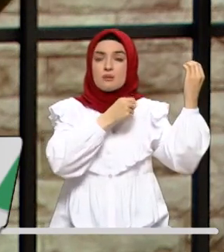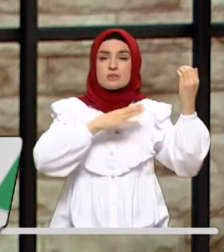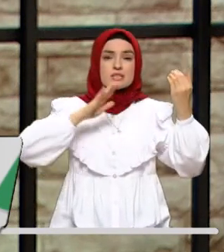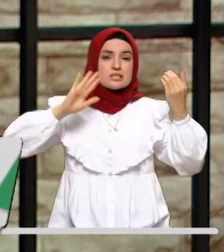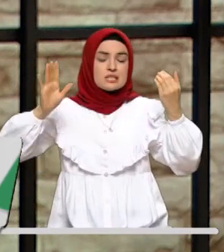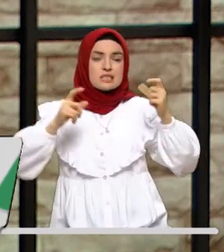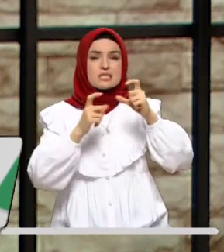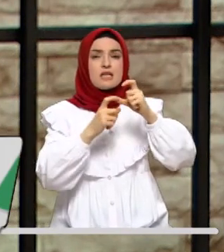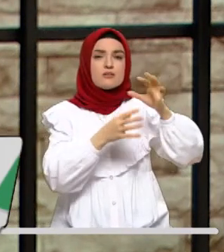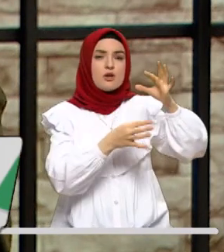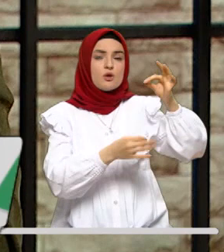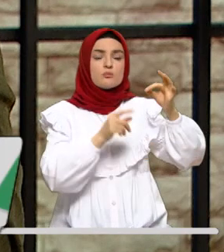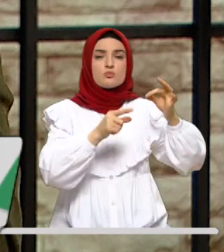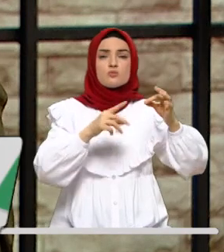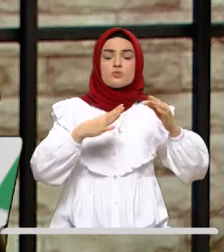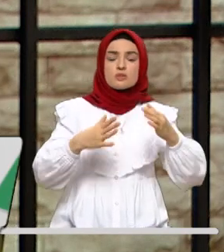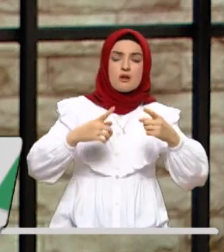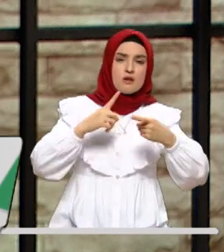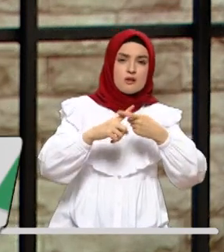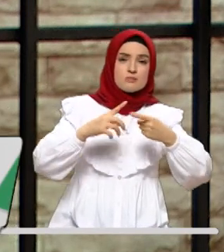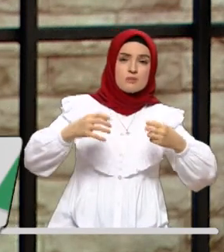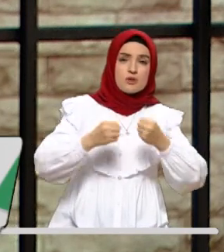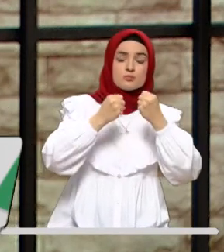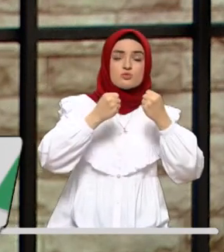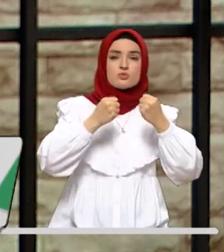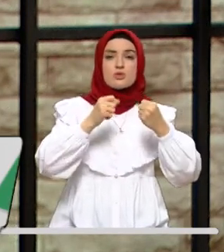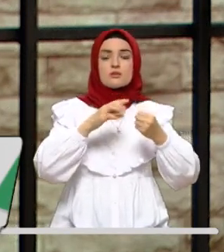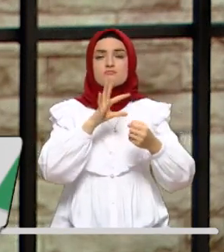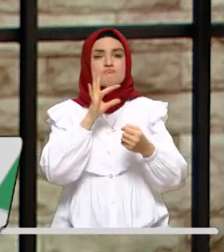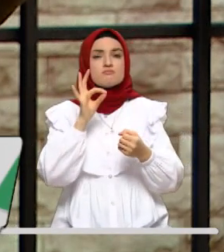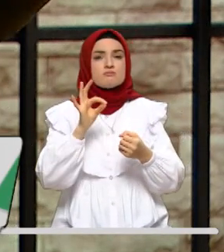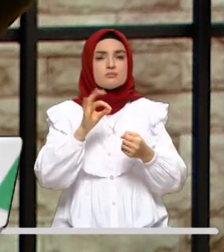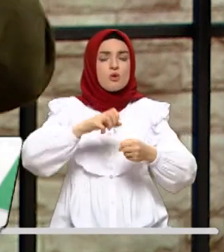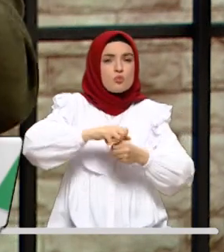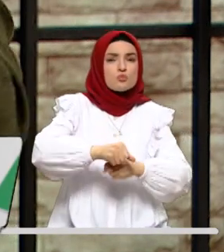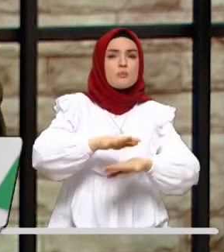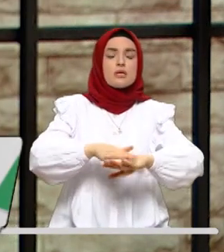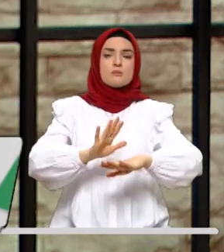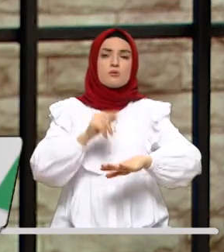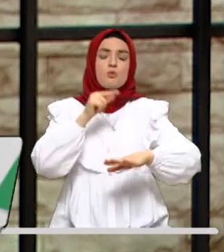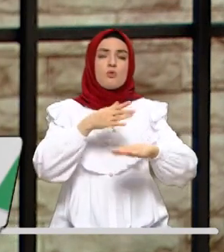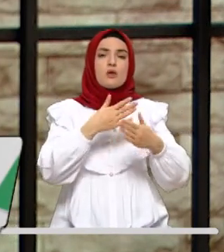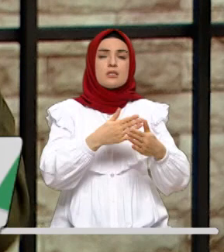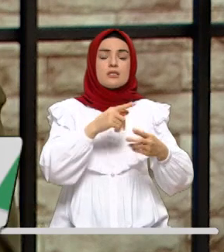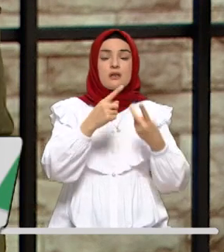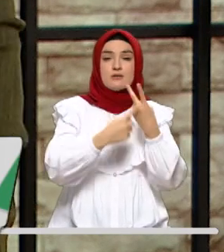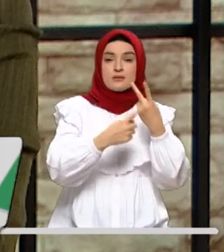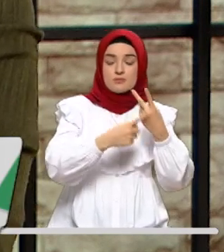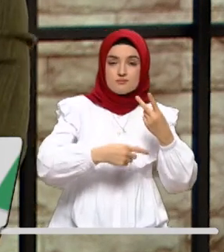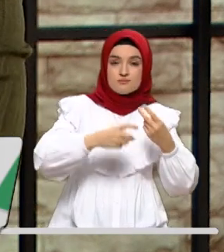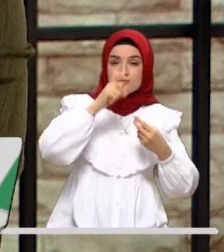yıllık Haçlı hakimiyetinden kurtardı. Kimseye de zulüm etmedi. O eli yine Yavuz Sultan